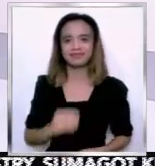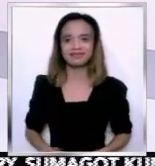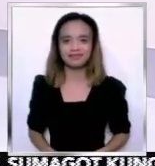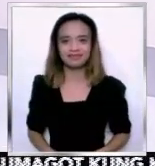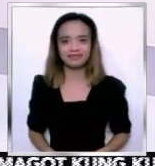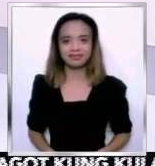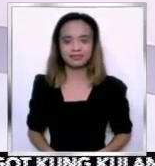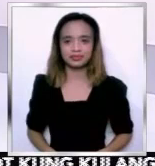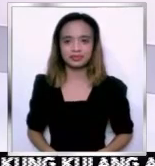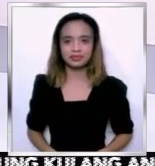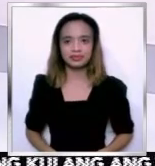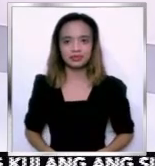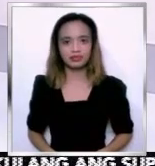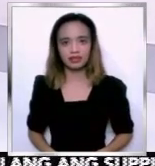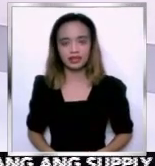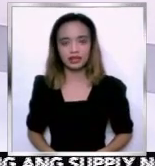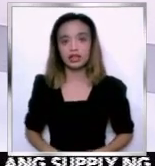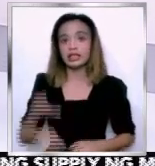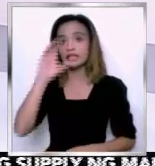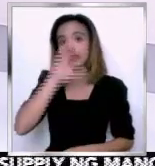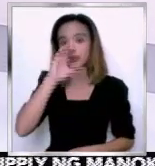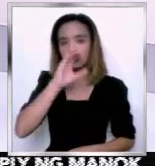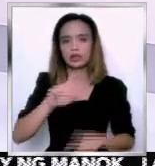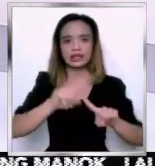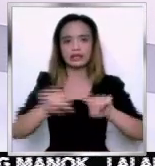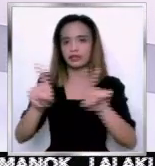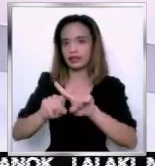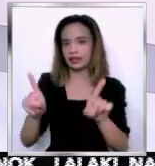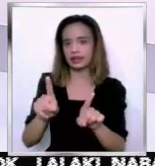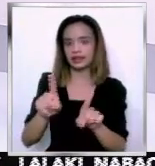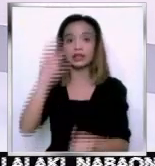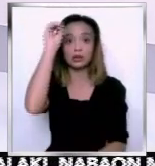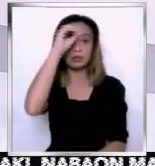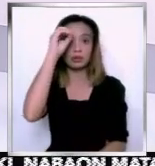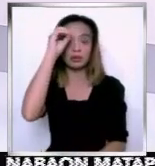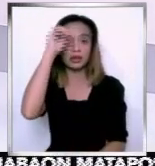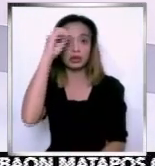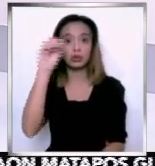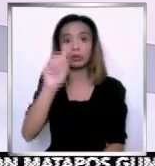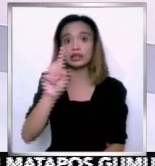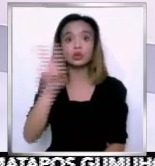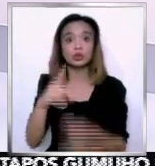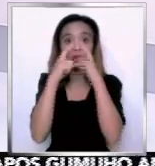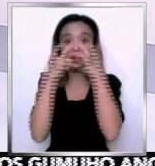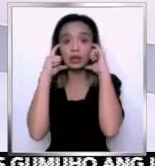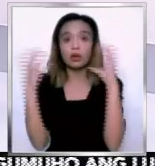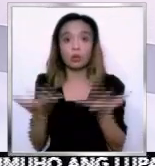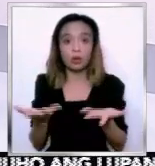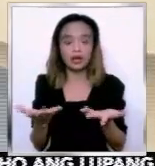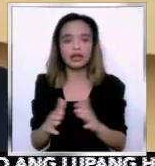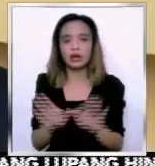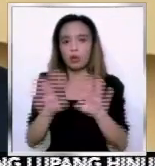Magkakaiba po ang opinyon ng mga taga-probinsya ng Cebu sa pagiging optional na ngayon ng pagsusuot ng face mask sa open at well-ventilated na mga lugar